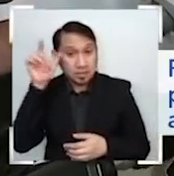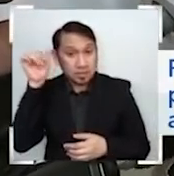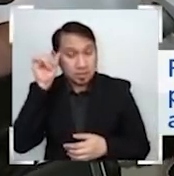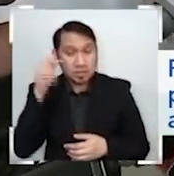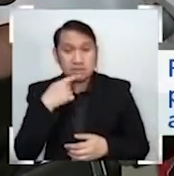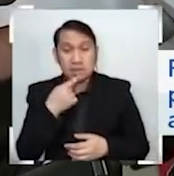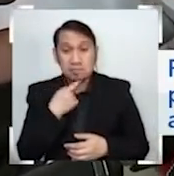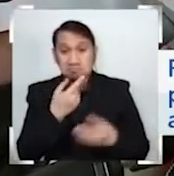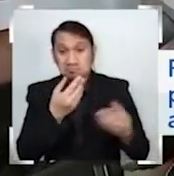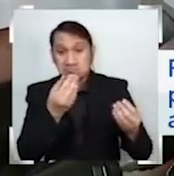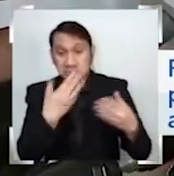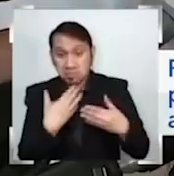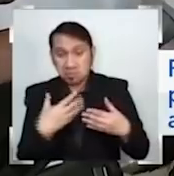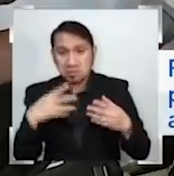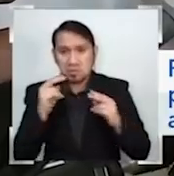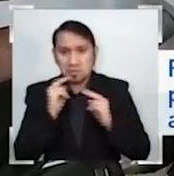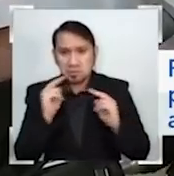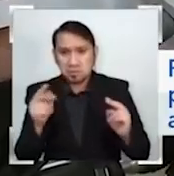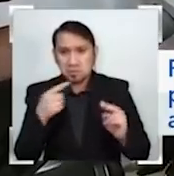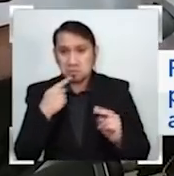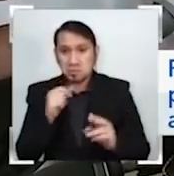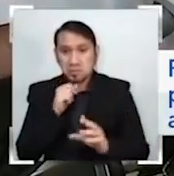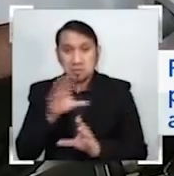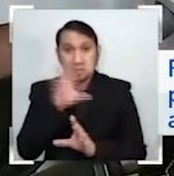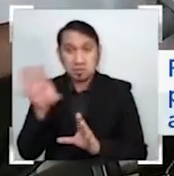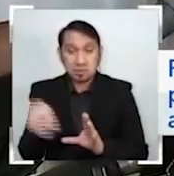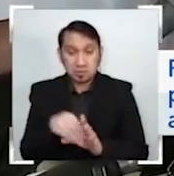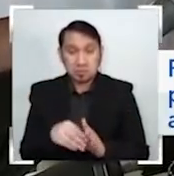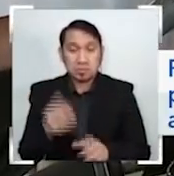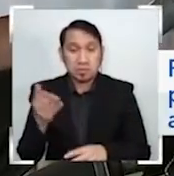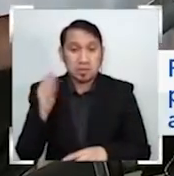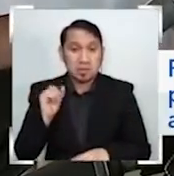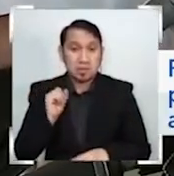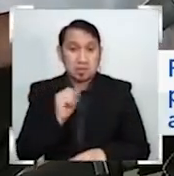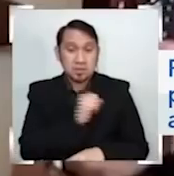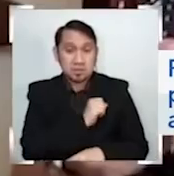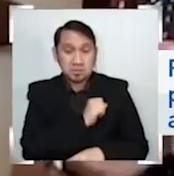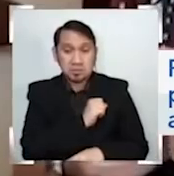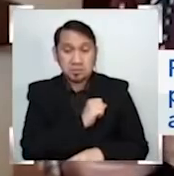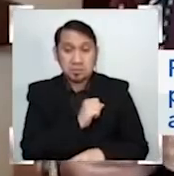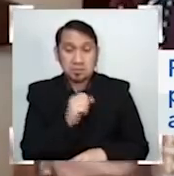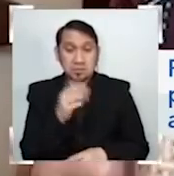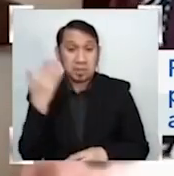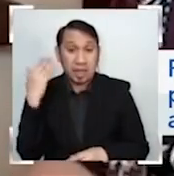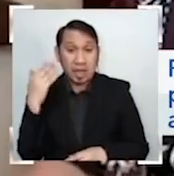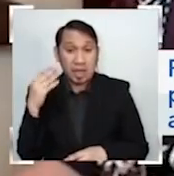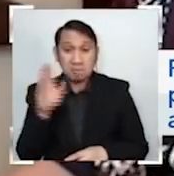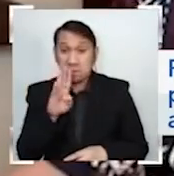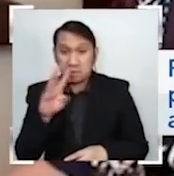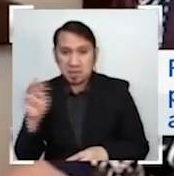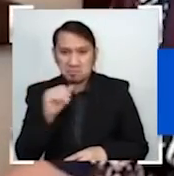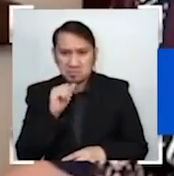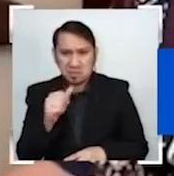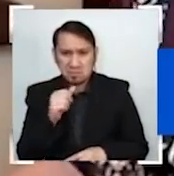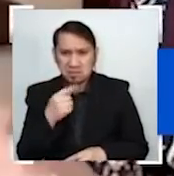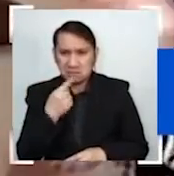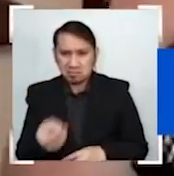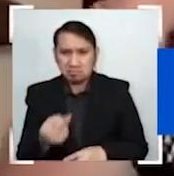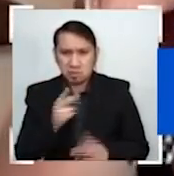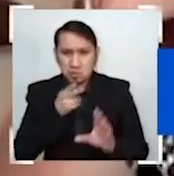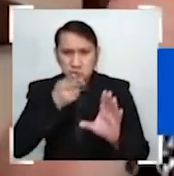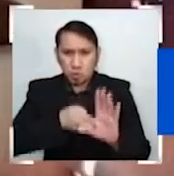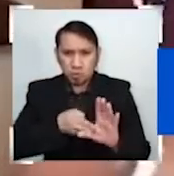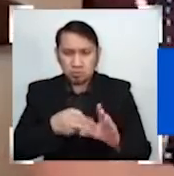niya na di raw sasali si dating Senador Bongbong Marcos sa mga debate. Ngayon sinasabi